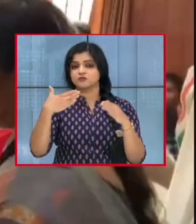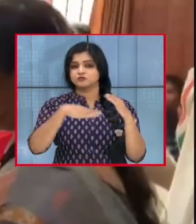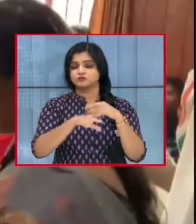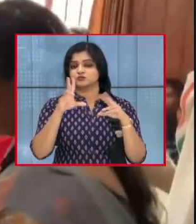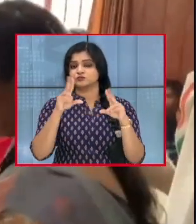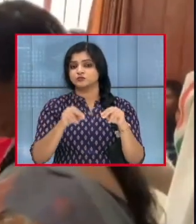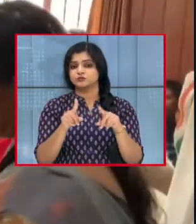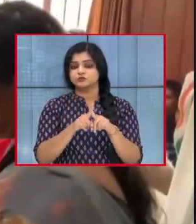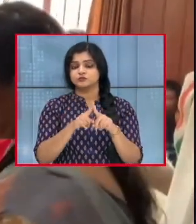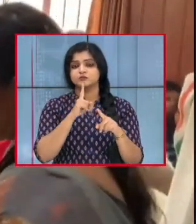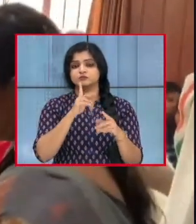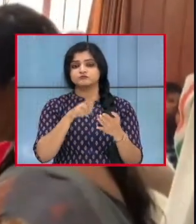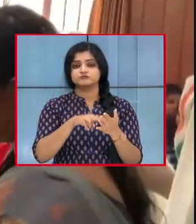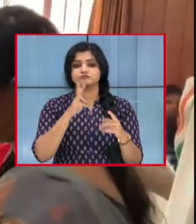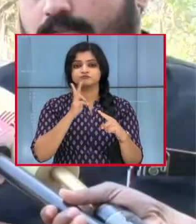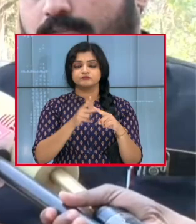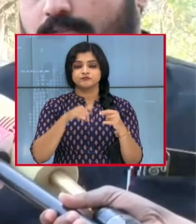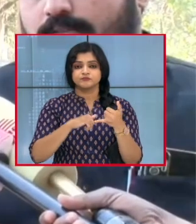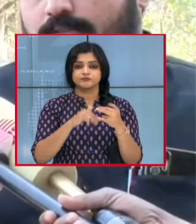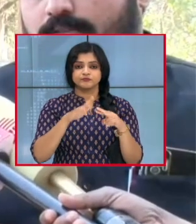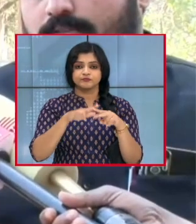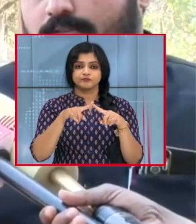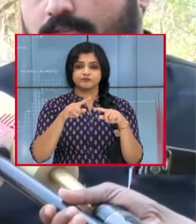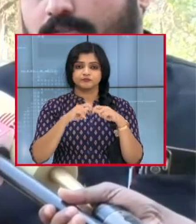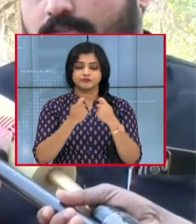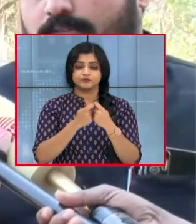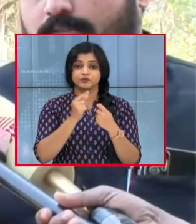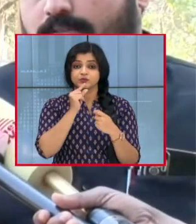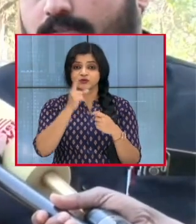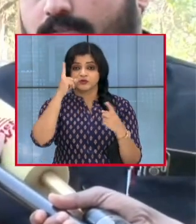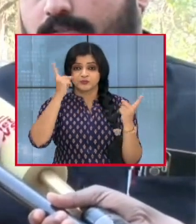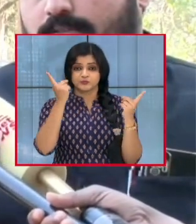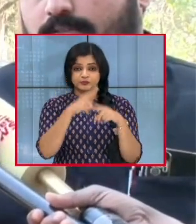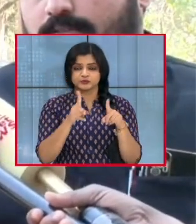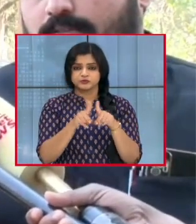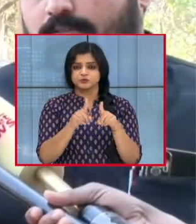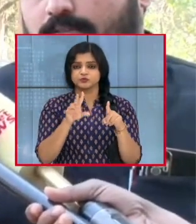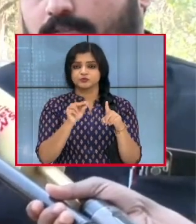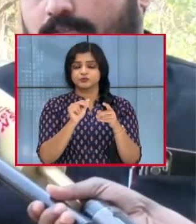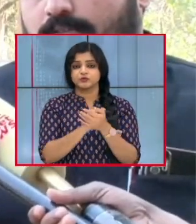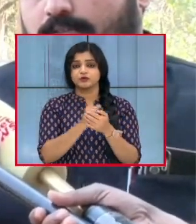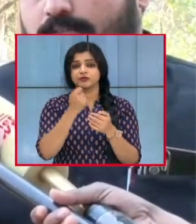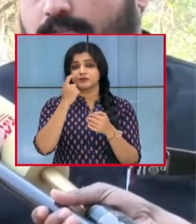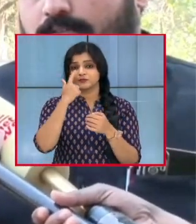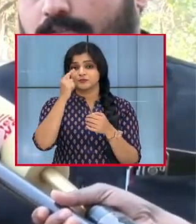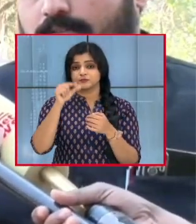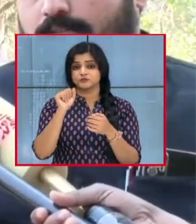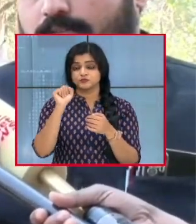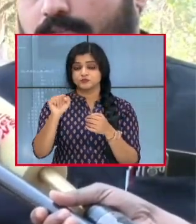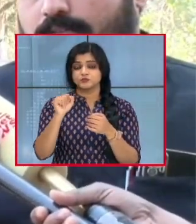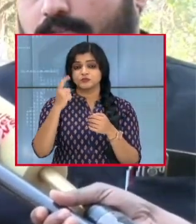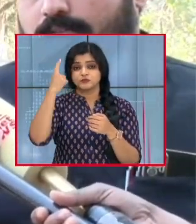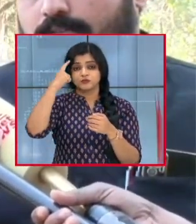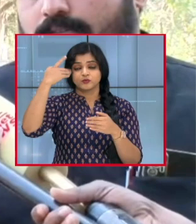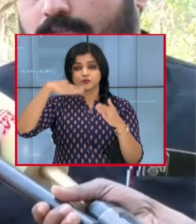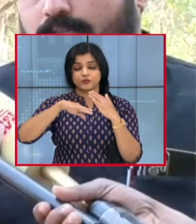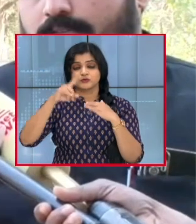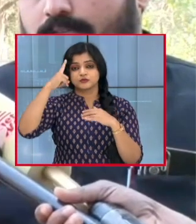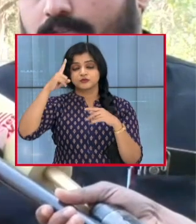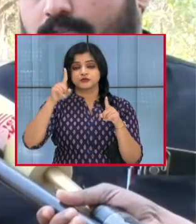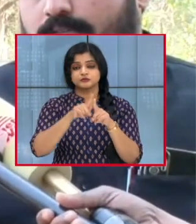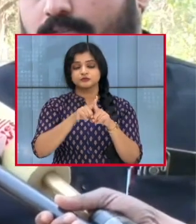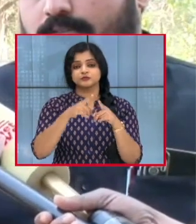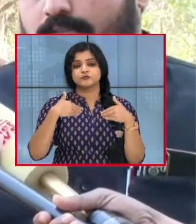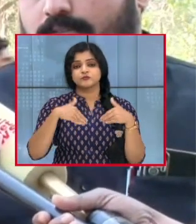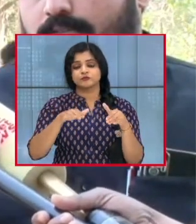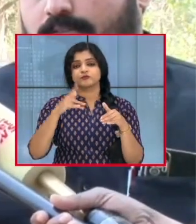അനുവദിക്കില്ലെന്ന ഉറച്ച നിലപാടിലാണ് എസ് എഫ് ഐ. ഇത് നാവുമിഴയോ അബദ്ധമൊന്നുമല്ല, അവരുടെ ചിന്തകൾക്കകത്ത് അവരുടെ തലച്ചോറിനകത്ത് ഈ